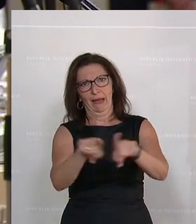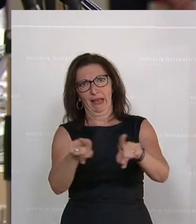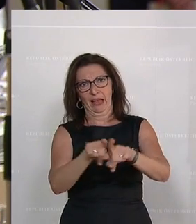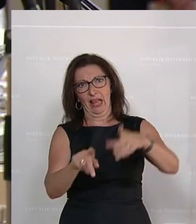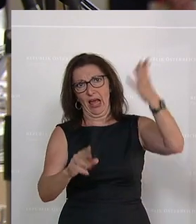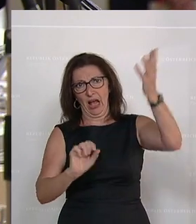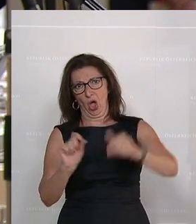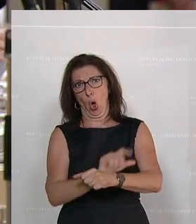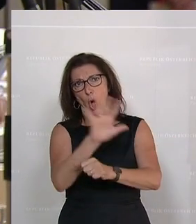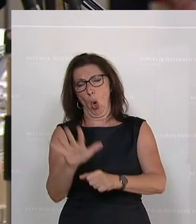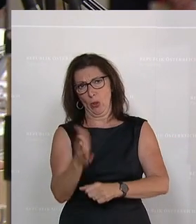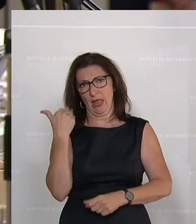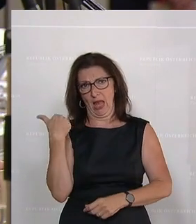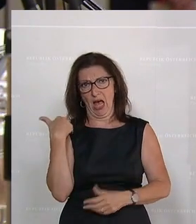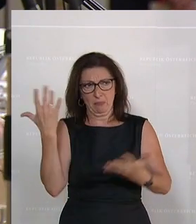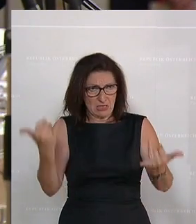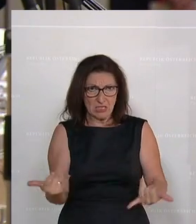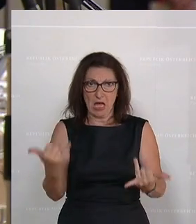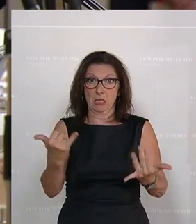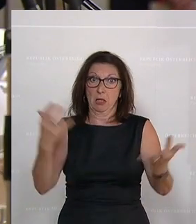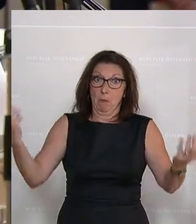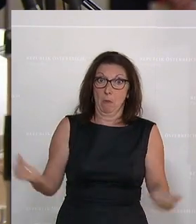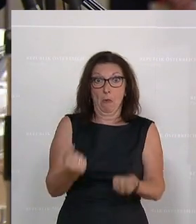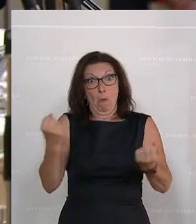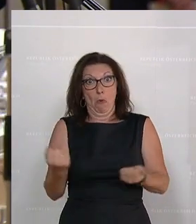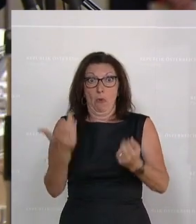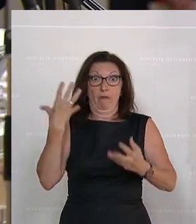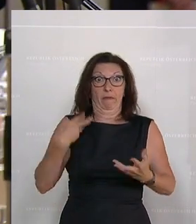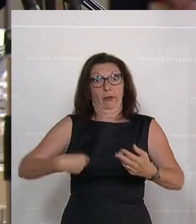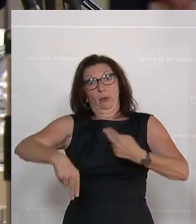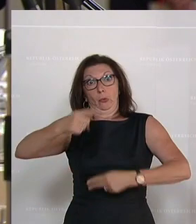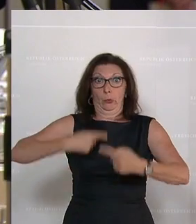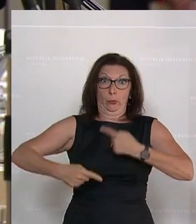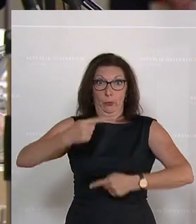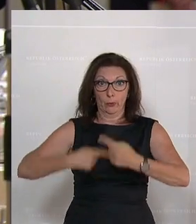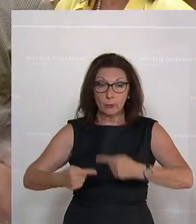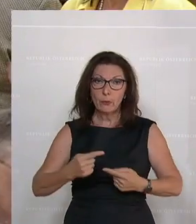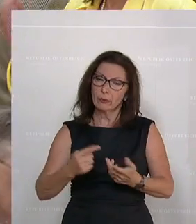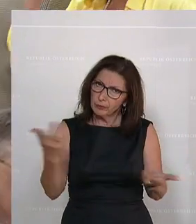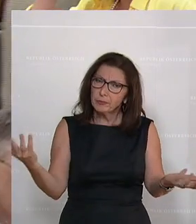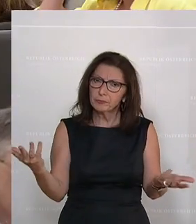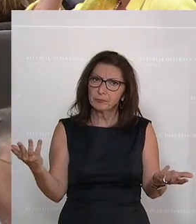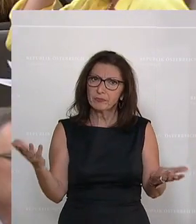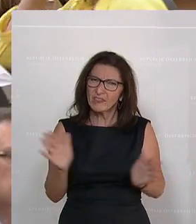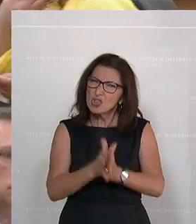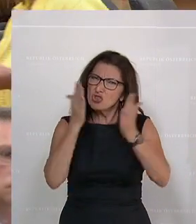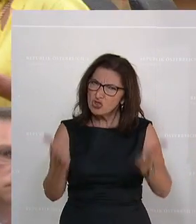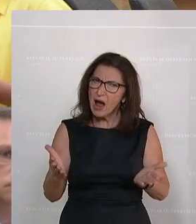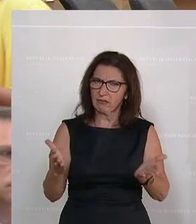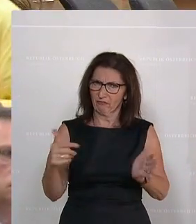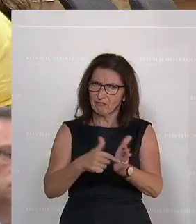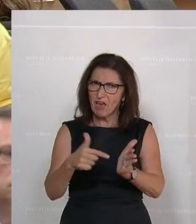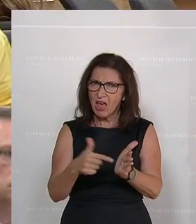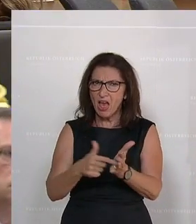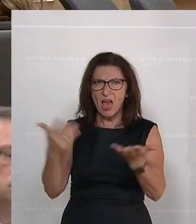corona erlebt haben wo sie jetzt versuchen zurückzurudern meine damen und herren der schaden der durch dieses